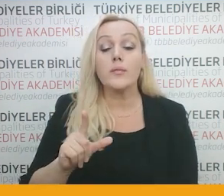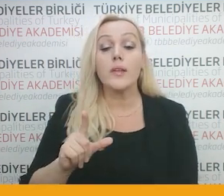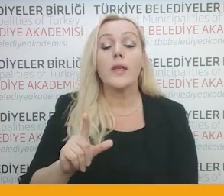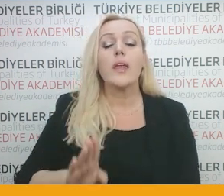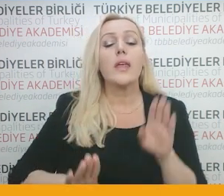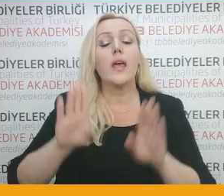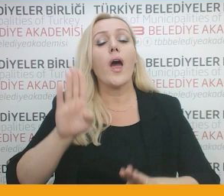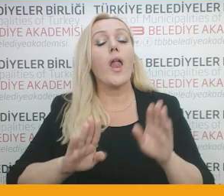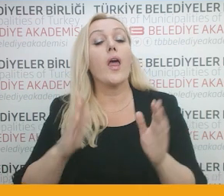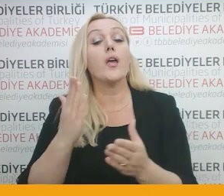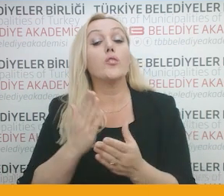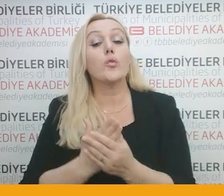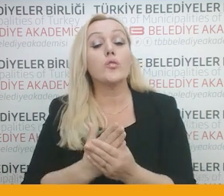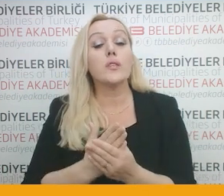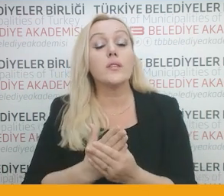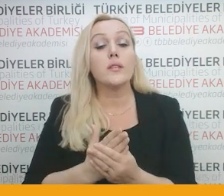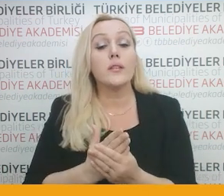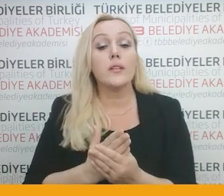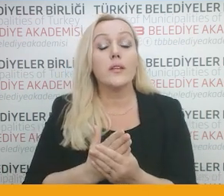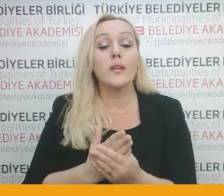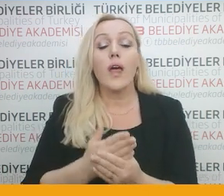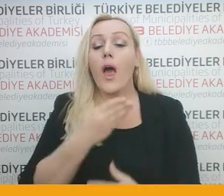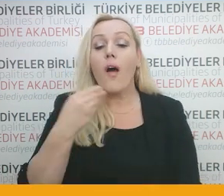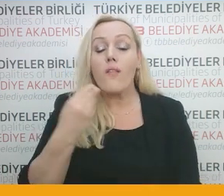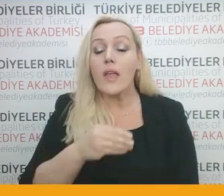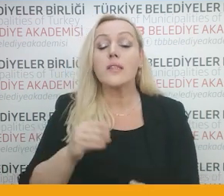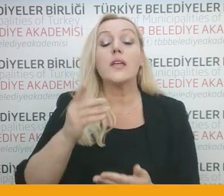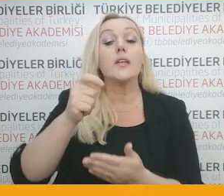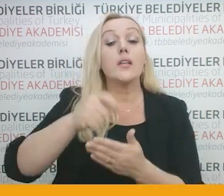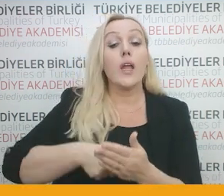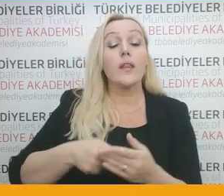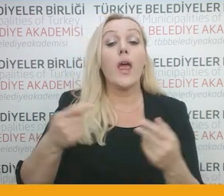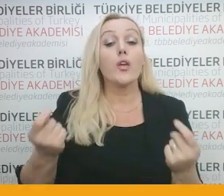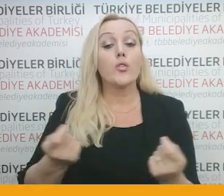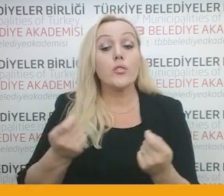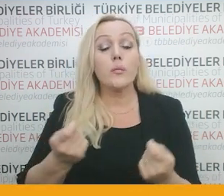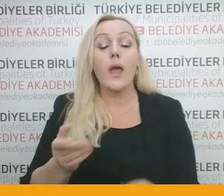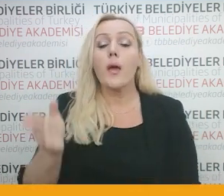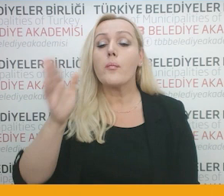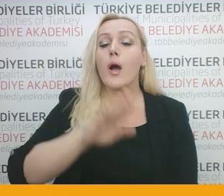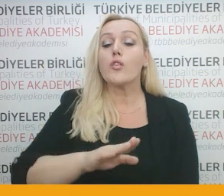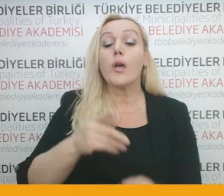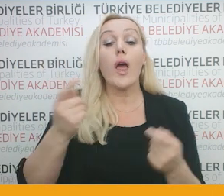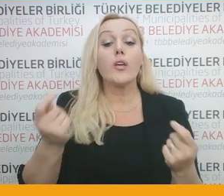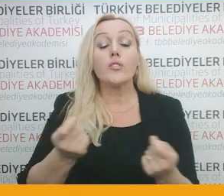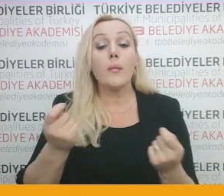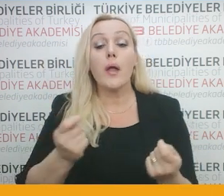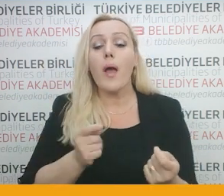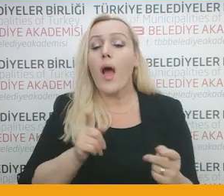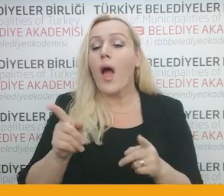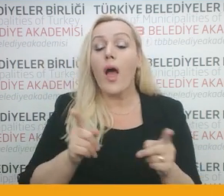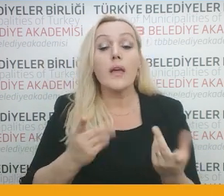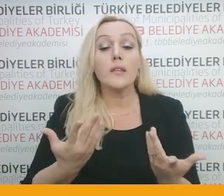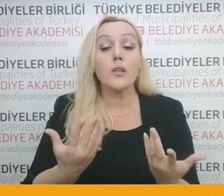mı? İhale dosyası mı? Avans veya kredi işlemi mi? Veya başka diğer iş ve işlemler mi?